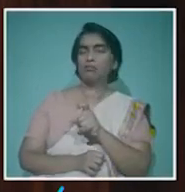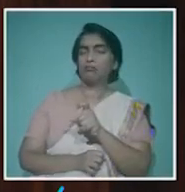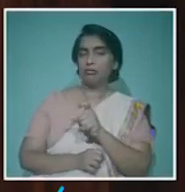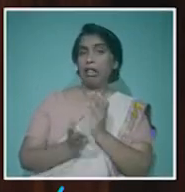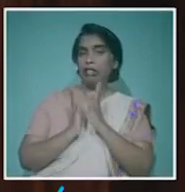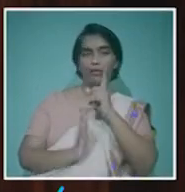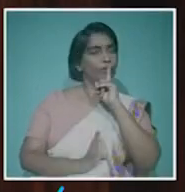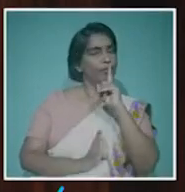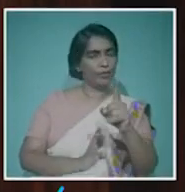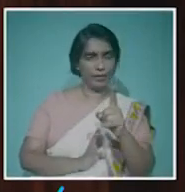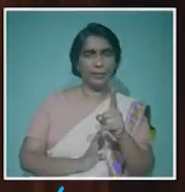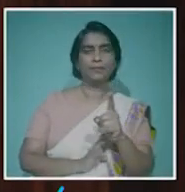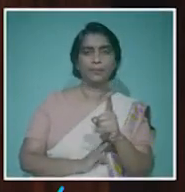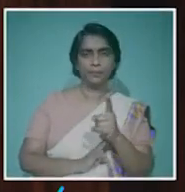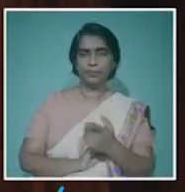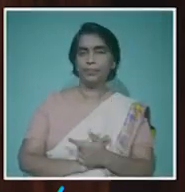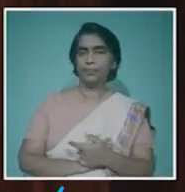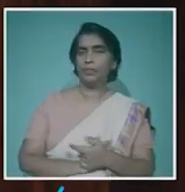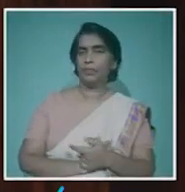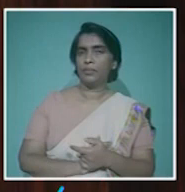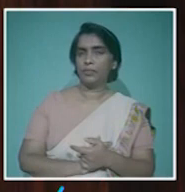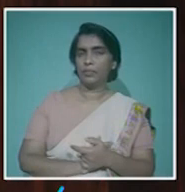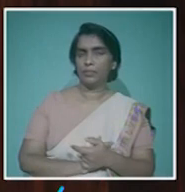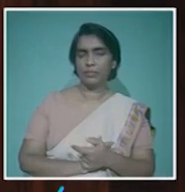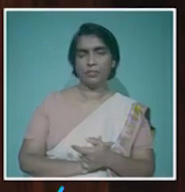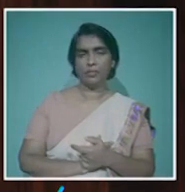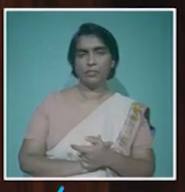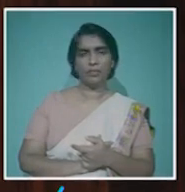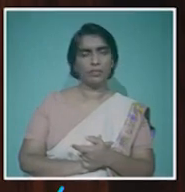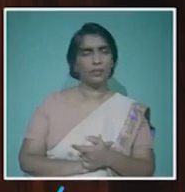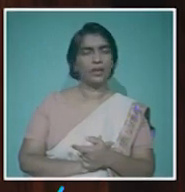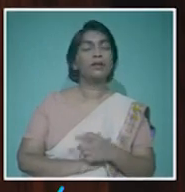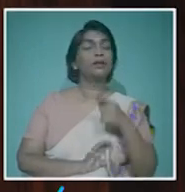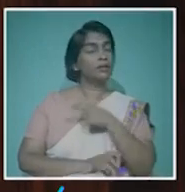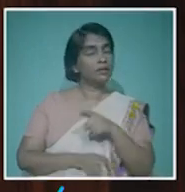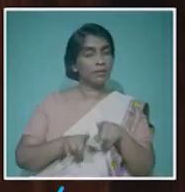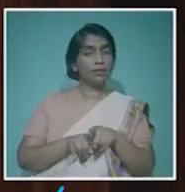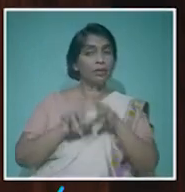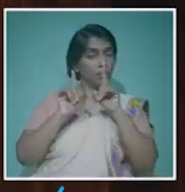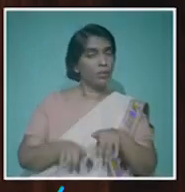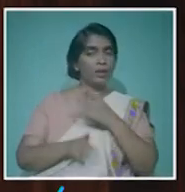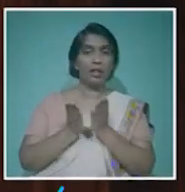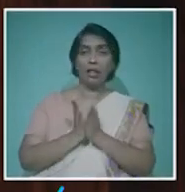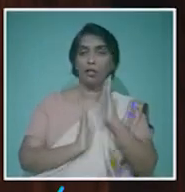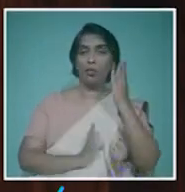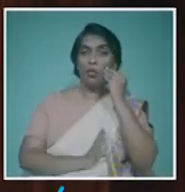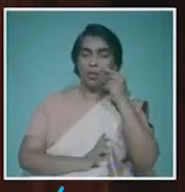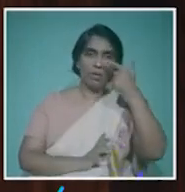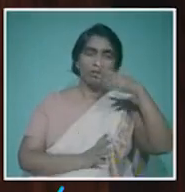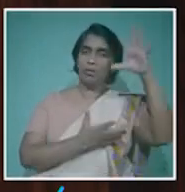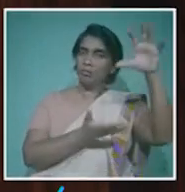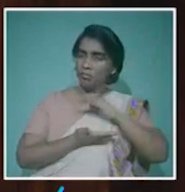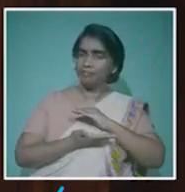only the interest of the Indian public. That's what they said. එතකොට එහෙම කළා ඉන්දියාව රුසියාවෙන් තෙල්